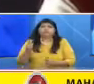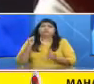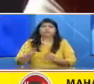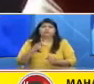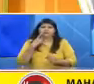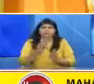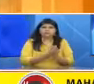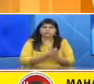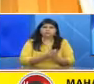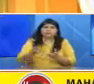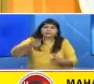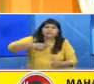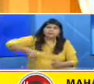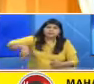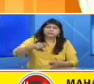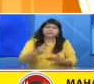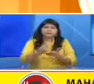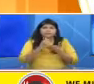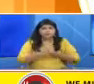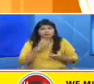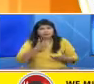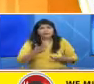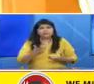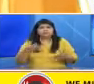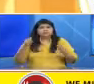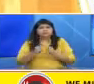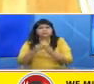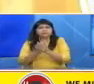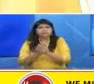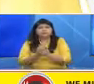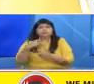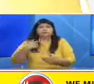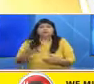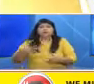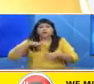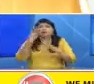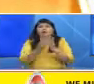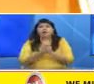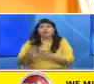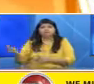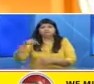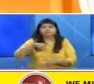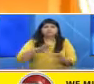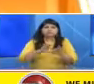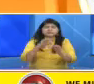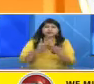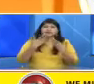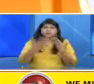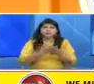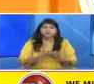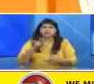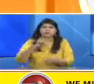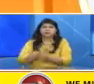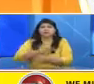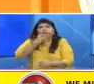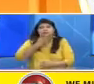थे। समाज सेवा और समाज संवर्धन, कम्युनिटी सर्विस और कम्युनिटी मोबिलाइजेशन, यह वह भावना जिसे हमें